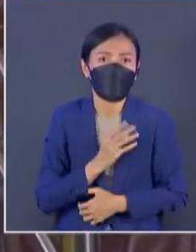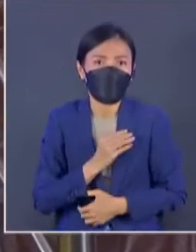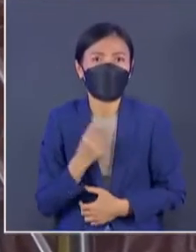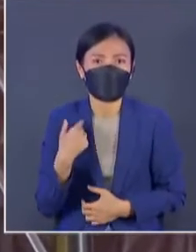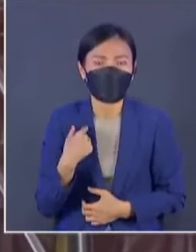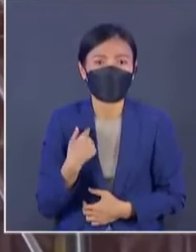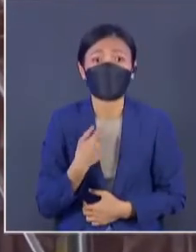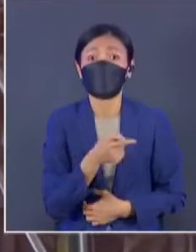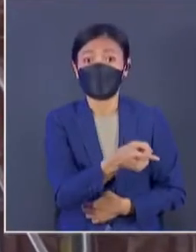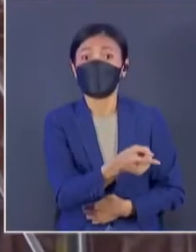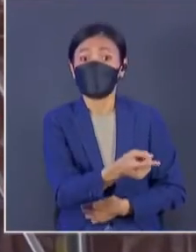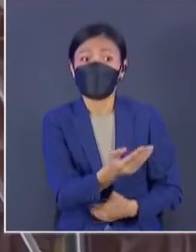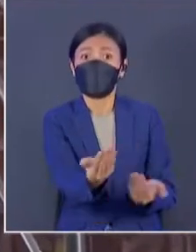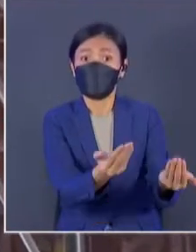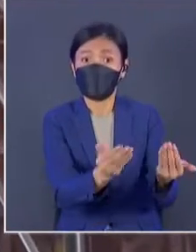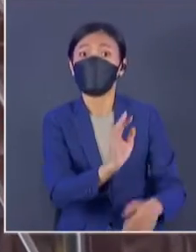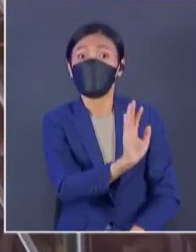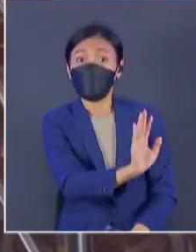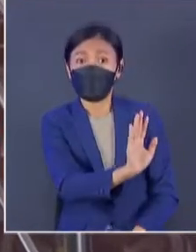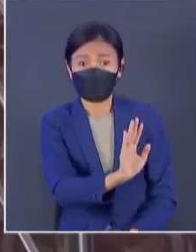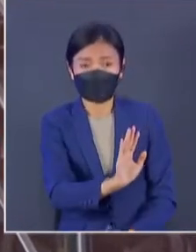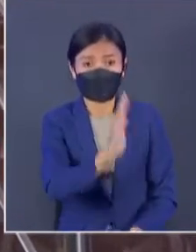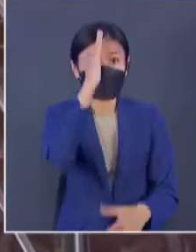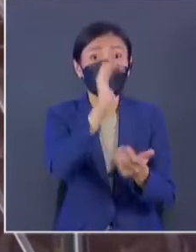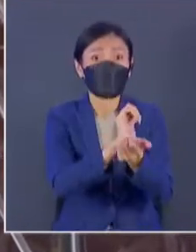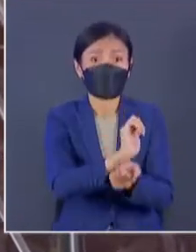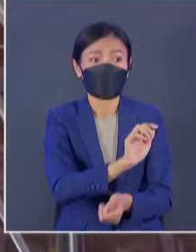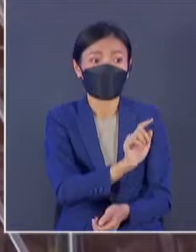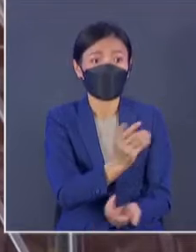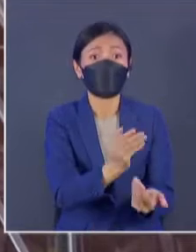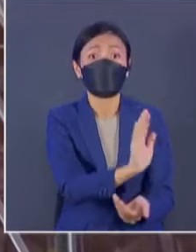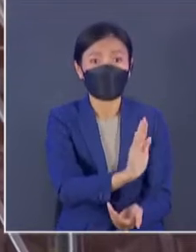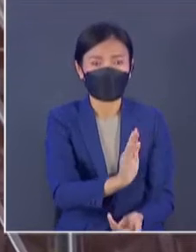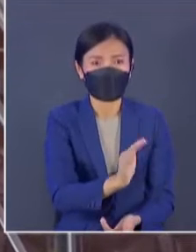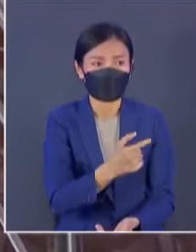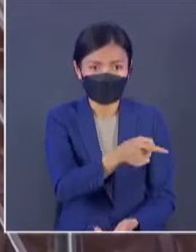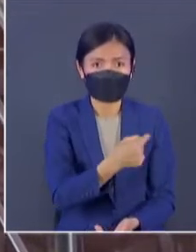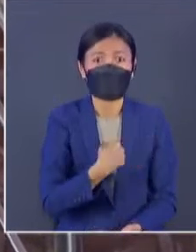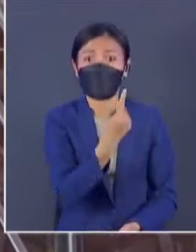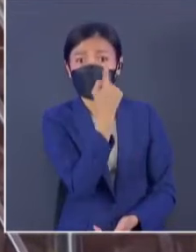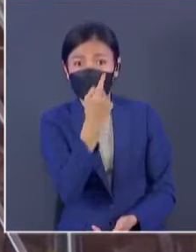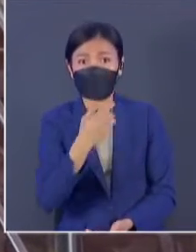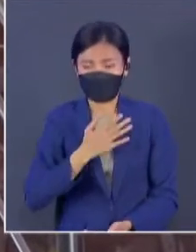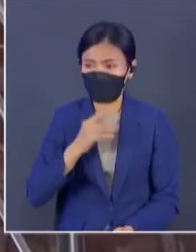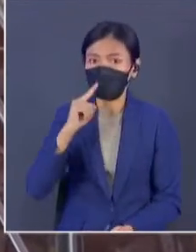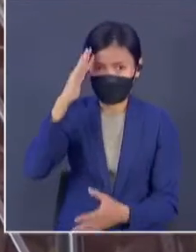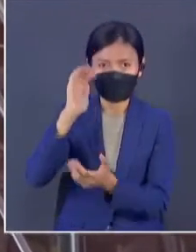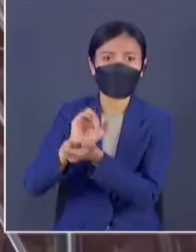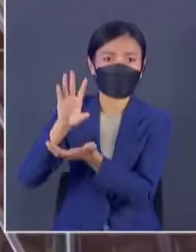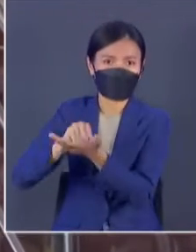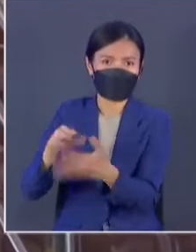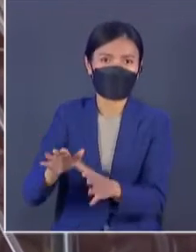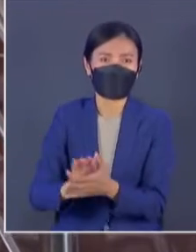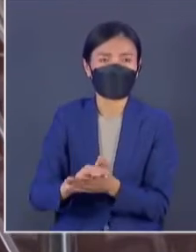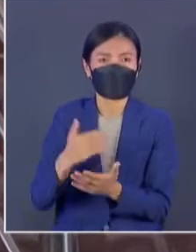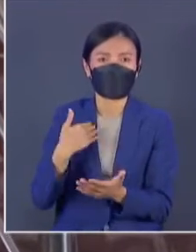ำรวจเขามาข่มขู่ผมไปแจ้งความไว้แล้วแต่ว่าผมเลยติดกล้องวงจรครับ เพื่อความปลอด